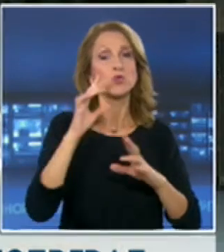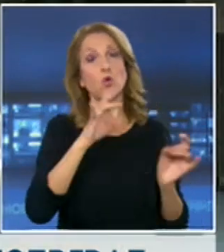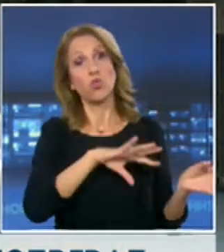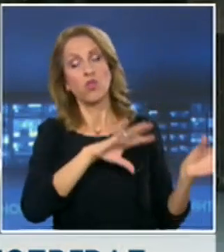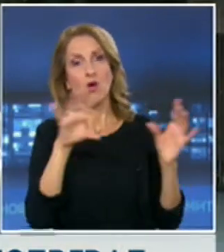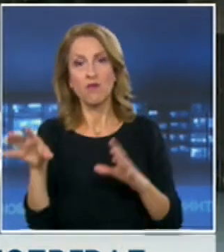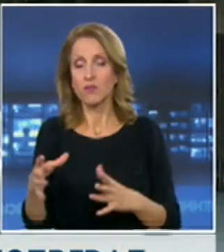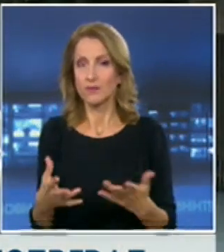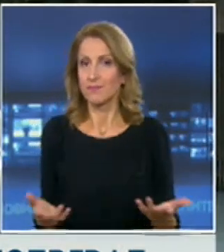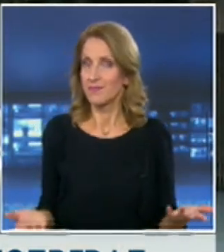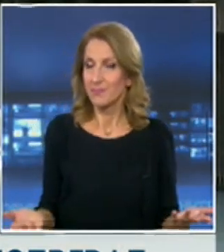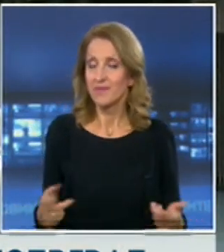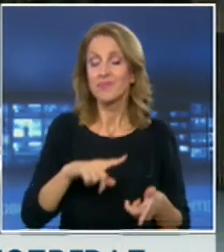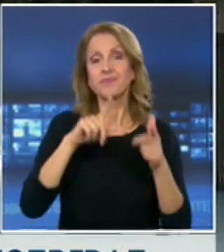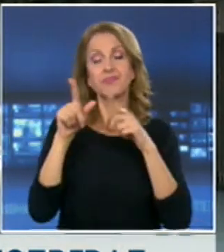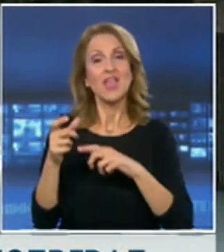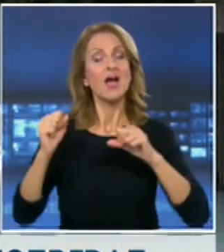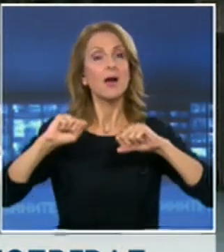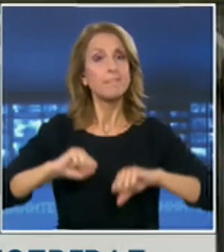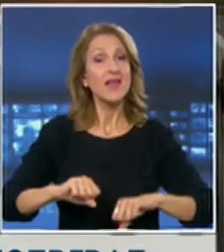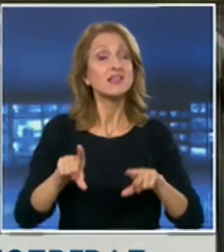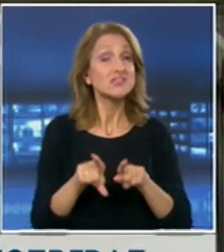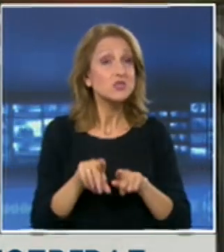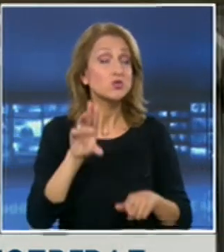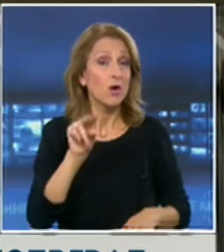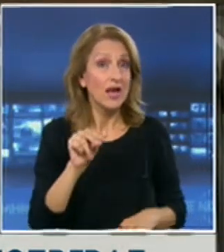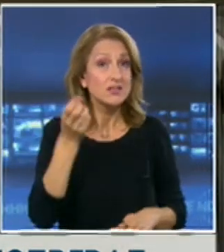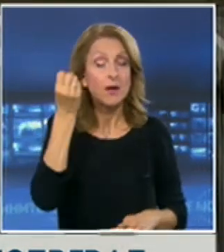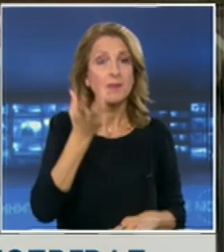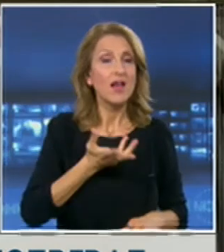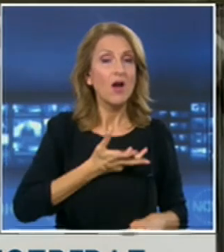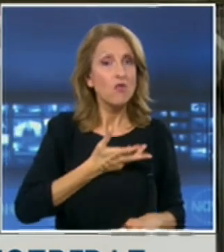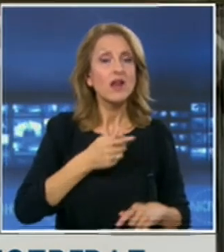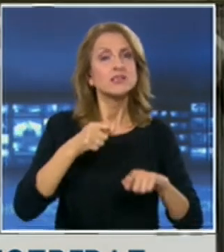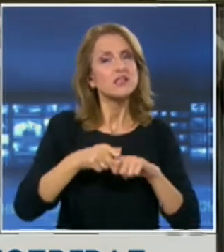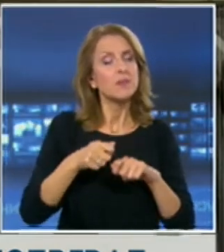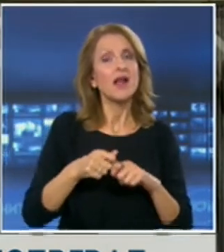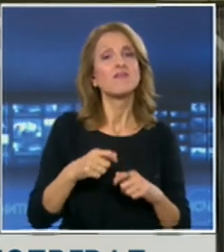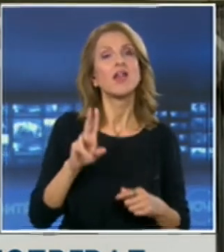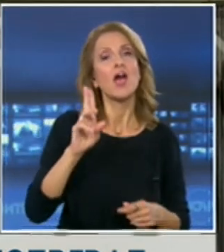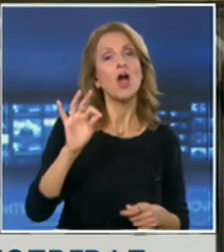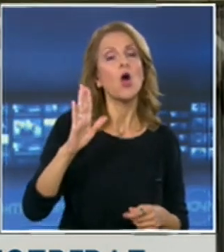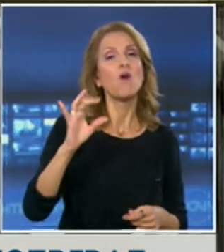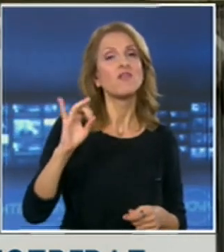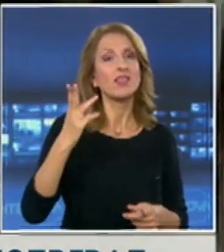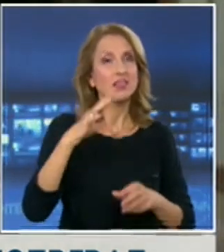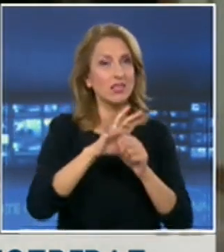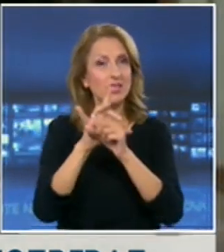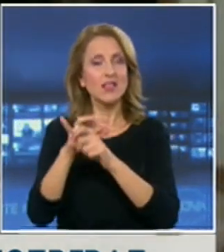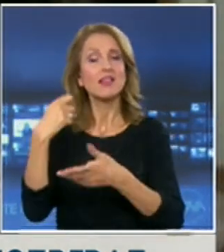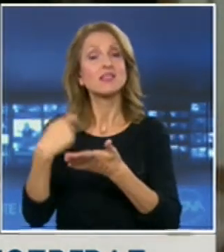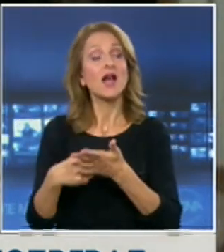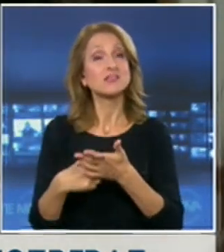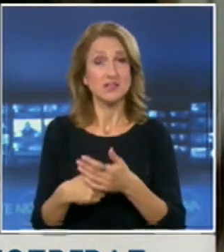от предложенията на Комисията за борба с COVID-19, а именно в Благоевград да се обособят COVID-таксита. Вие ако ми намерите